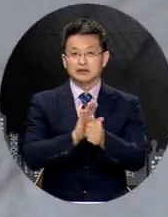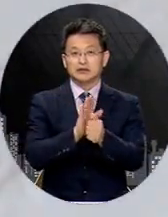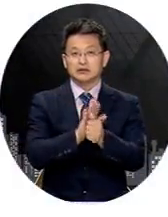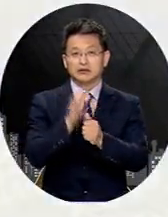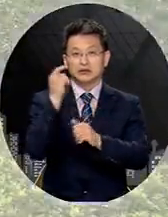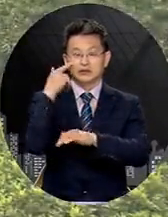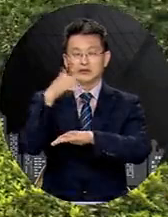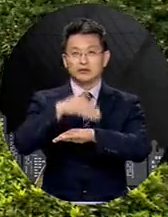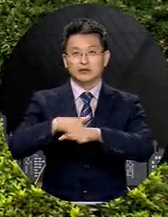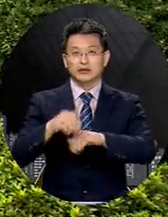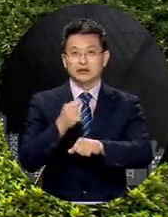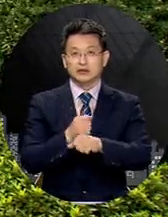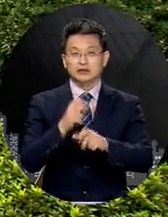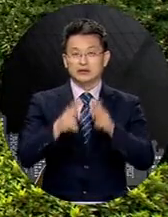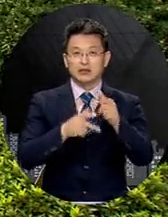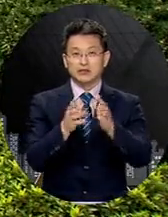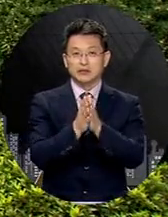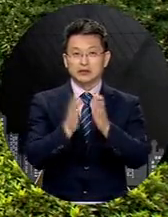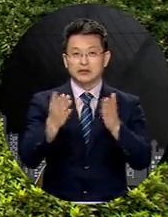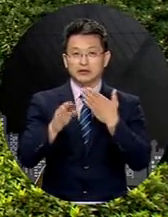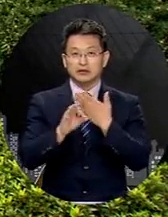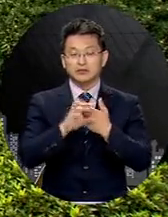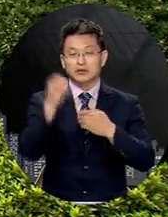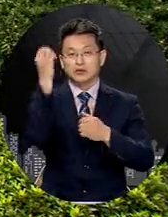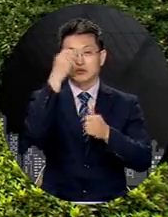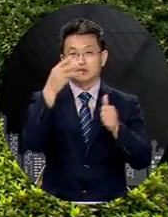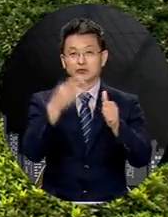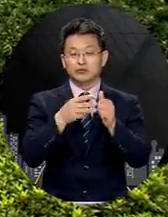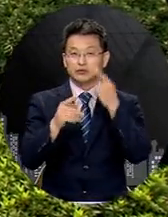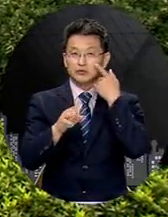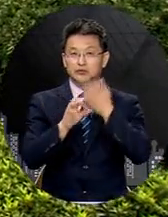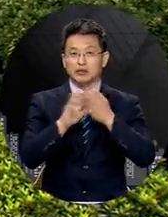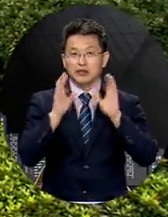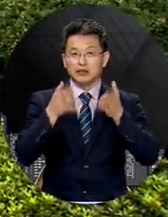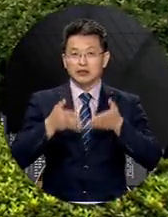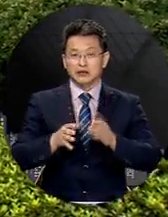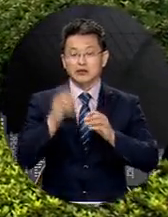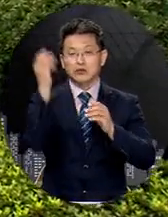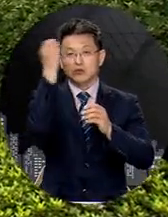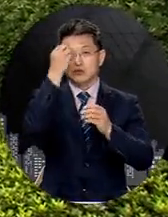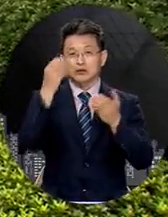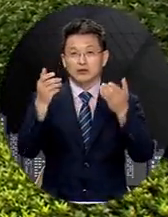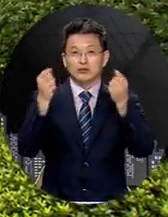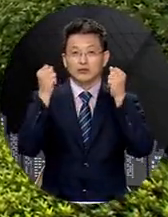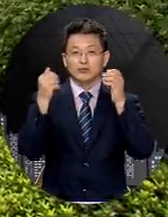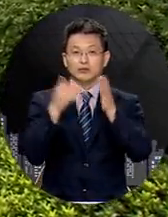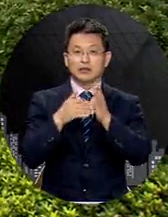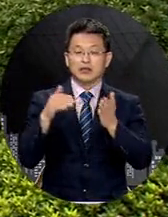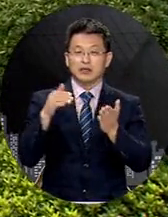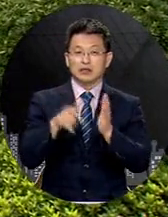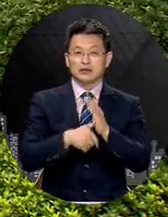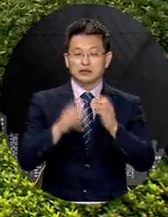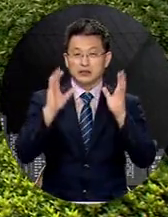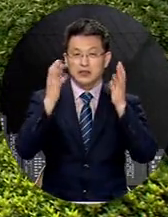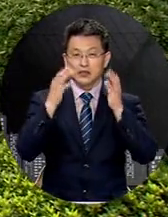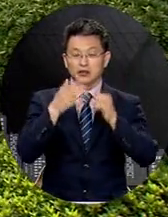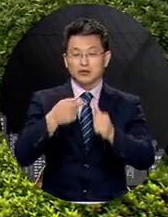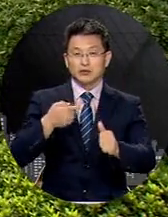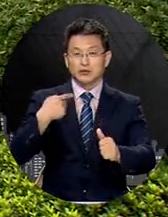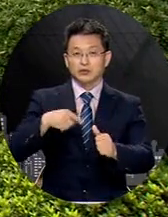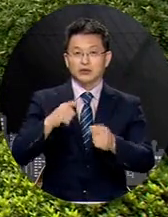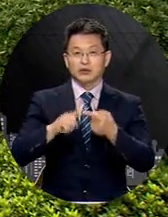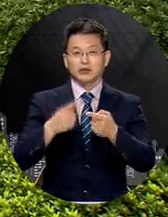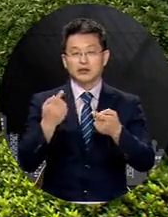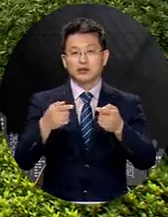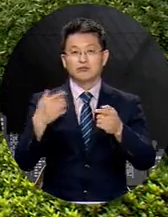계획입니다. 이 사업이 시행되면 고성군은 아이가 태어나 고등학교를 졸업할 때까지 육아와 교육에 대한 부담을